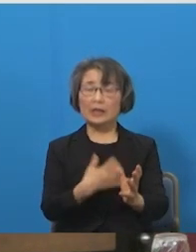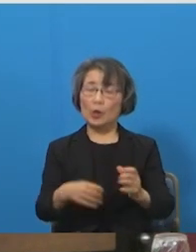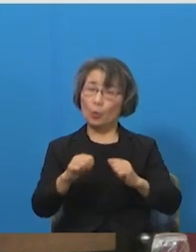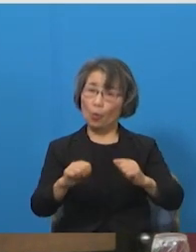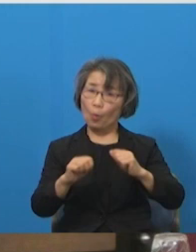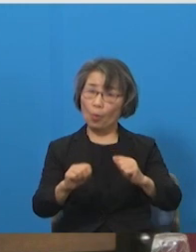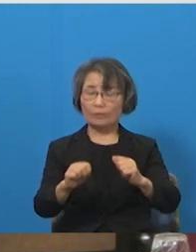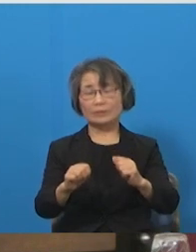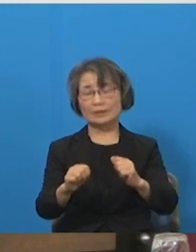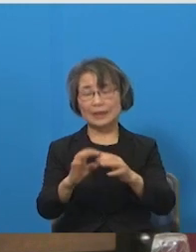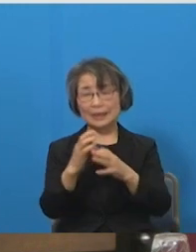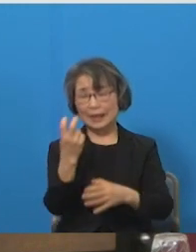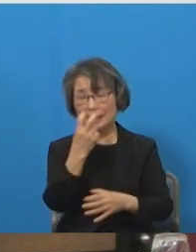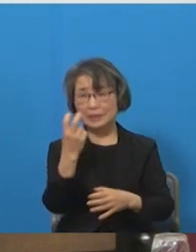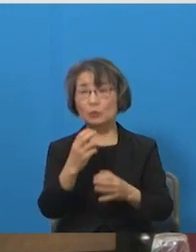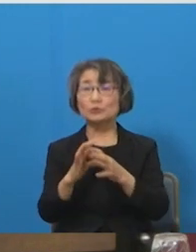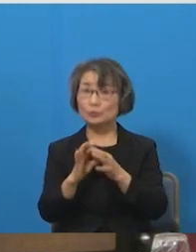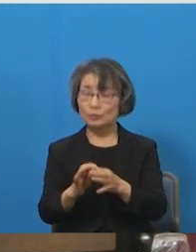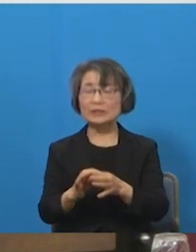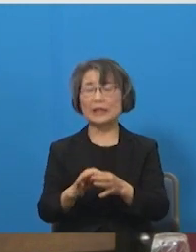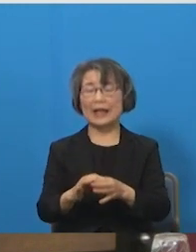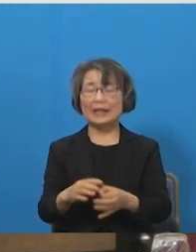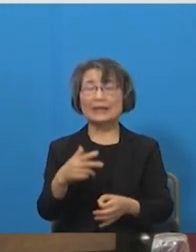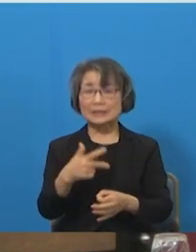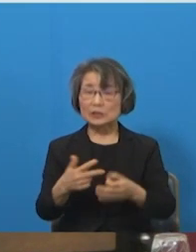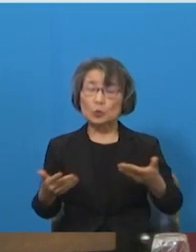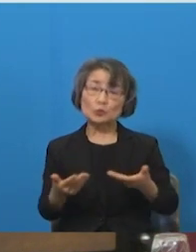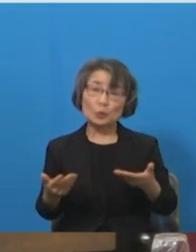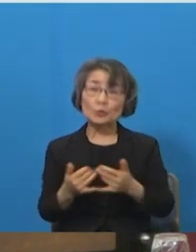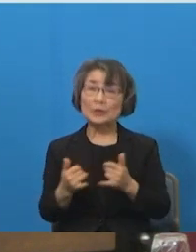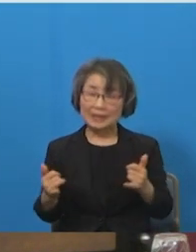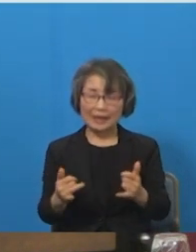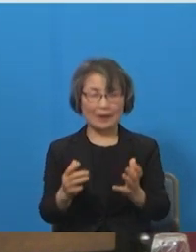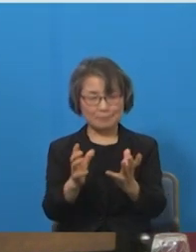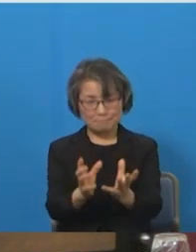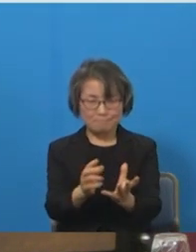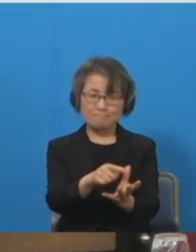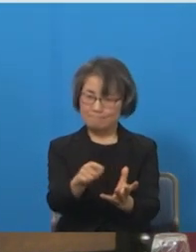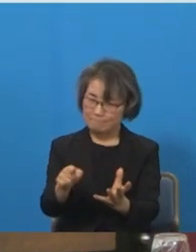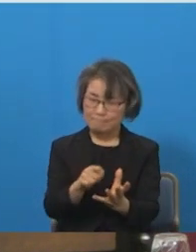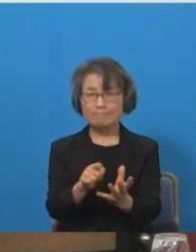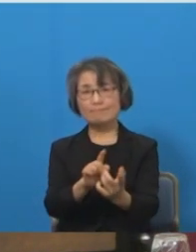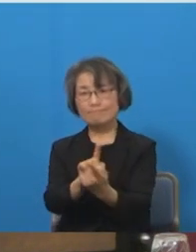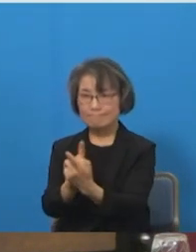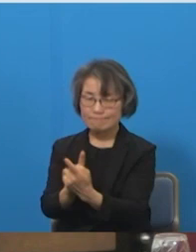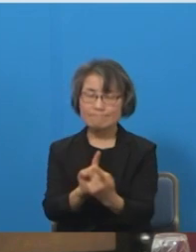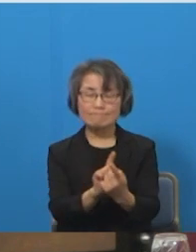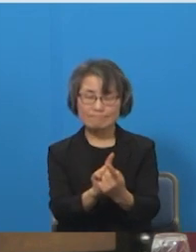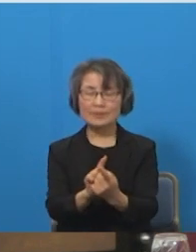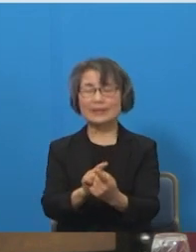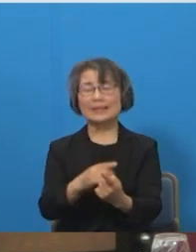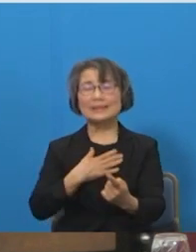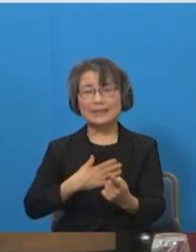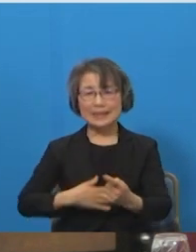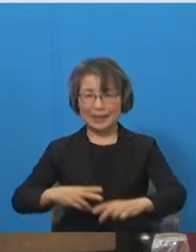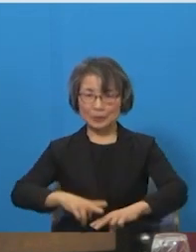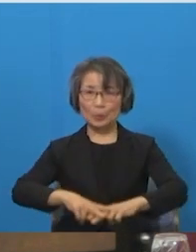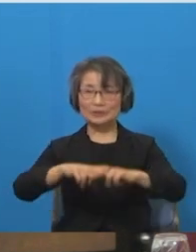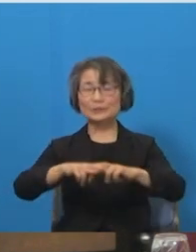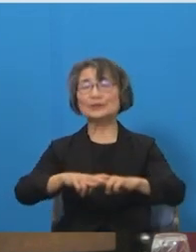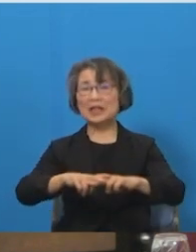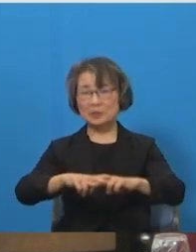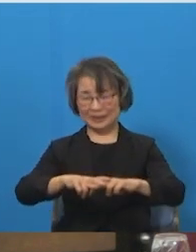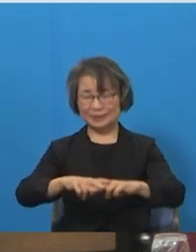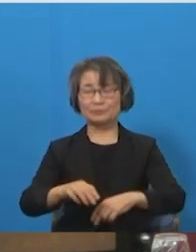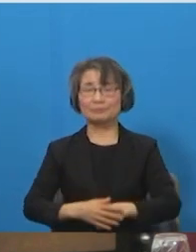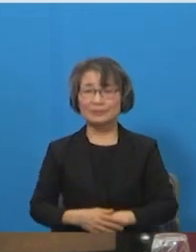たさまざまな業務を通じ、避難所を運営する地域住民の方々と信頼関係を構築しております。